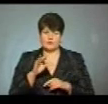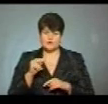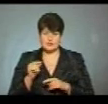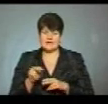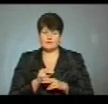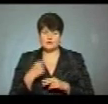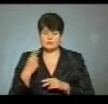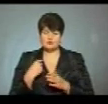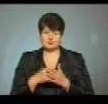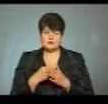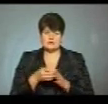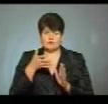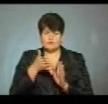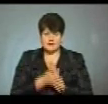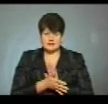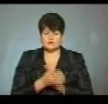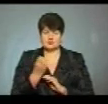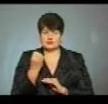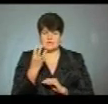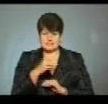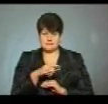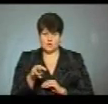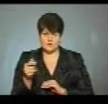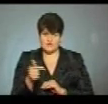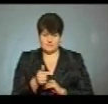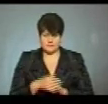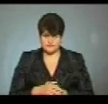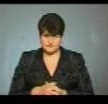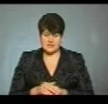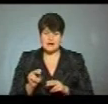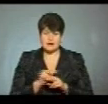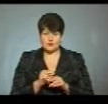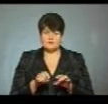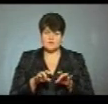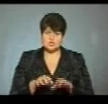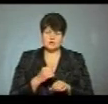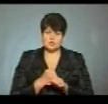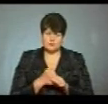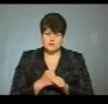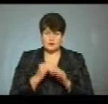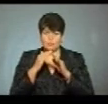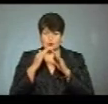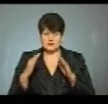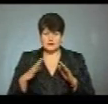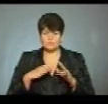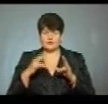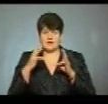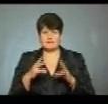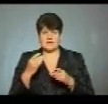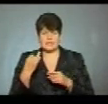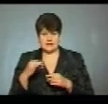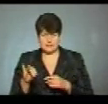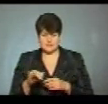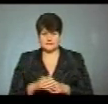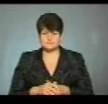ремонт з обласного бюджету витратили понад 14 мільйонів гривень. Ремонт вирішили зробити, бо дах зали був аварійним, розповів